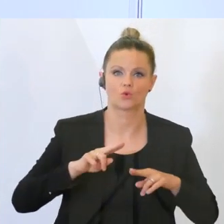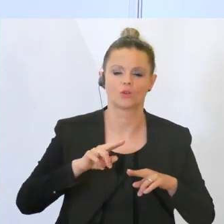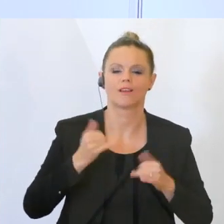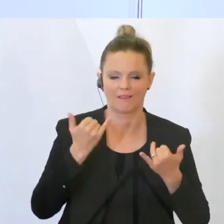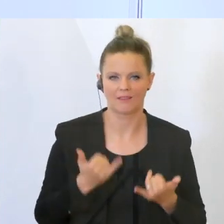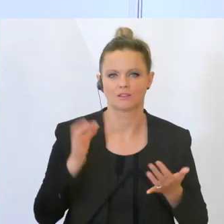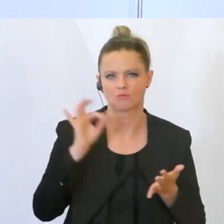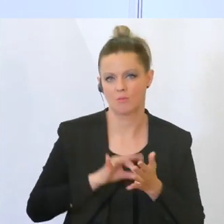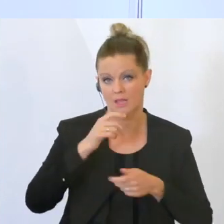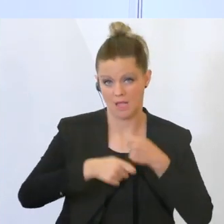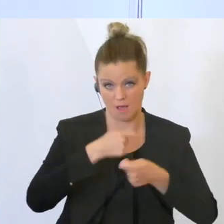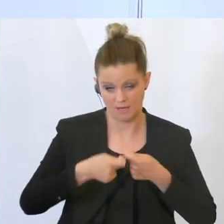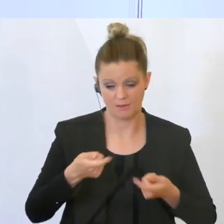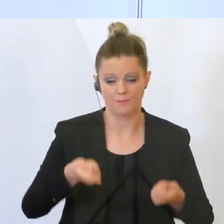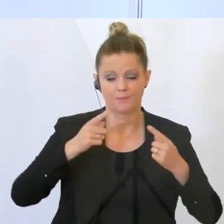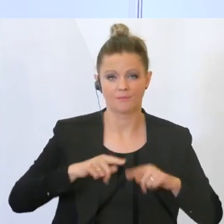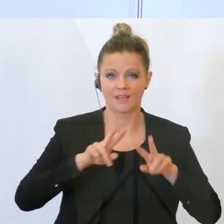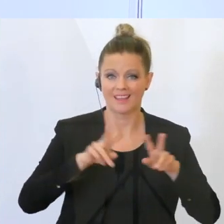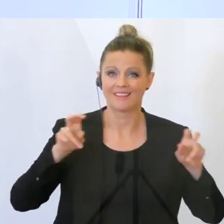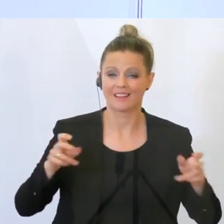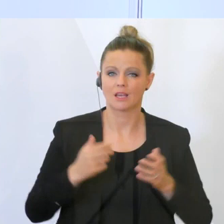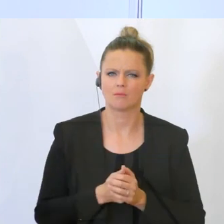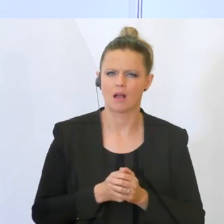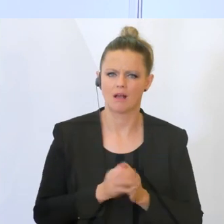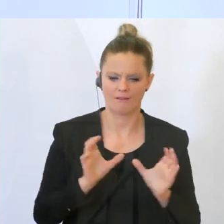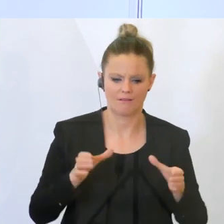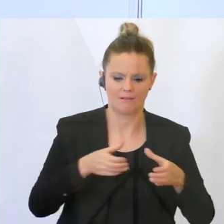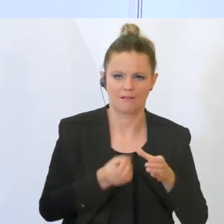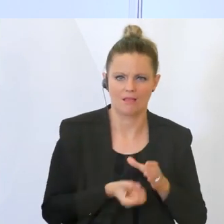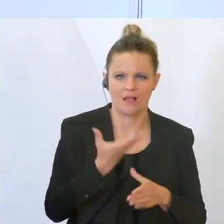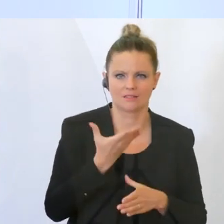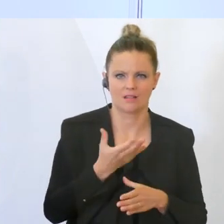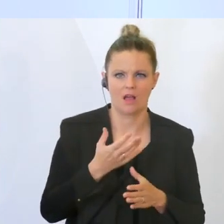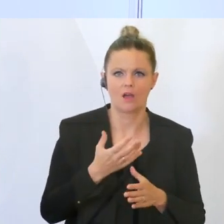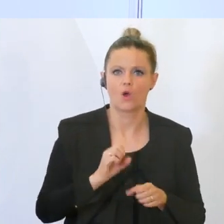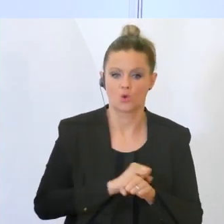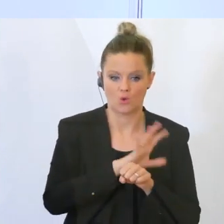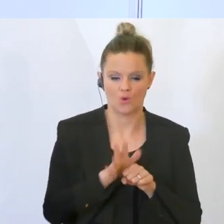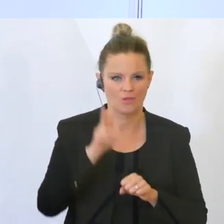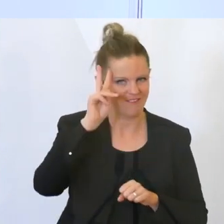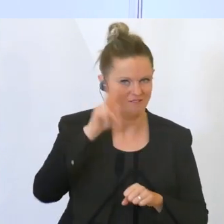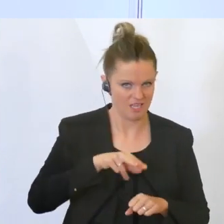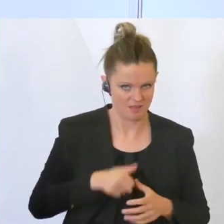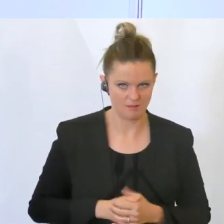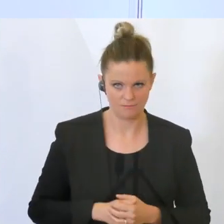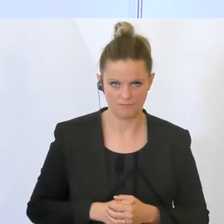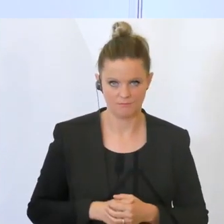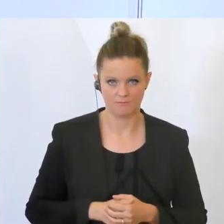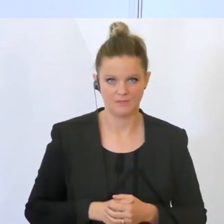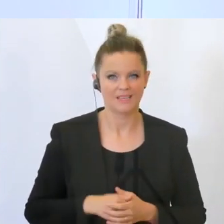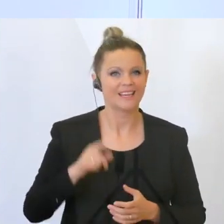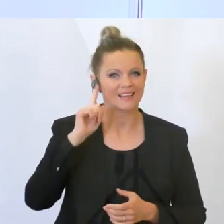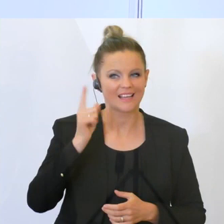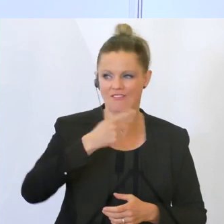wird gerade gearbeitet. Zur Frage betreffend Cluster Corona in Wien, nun, ich glaube, dass wir